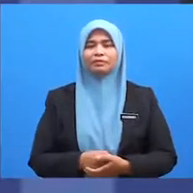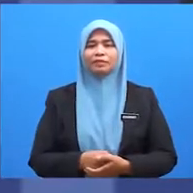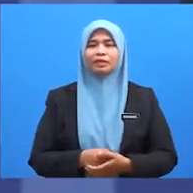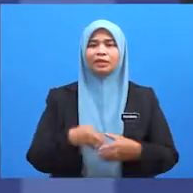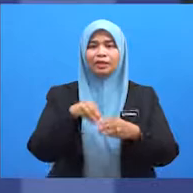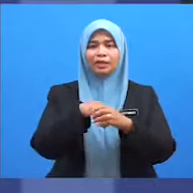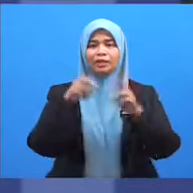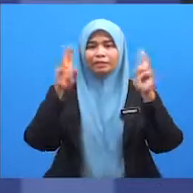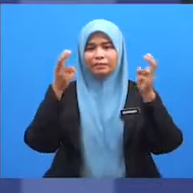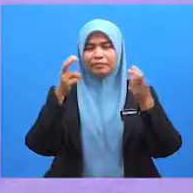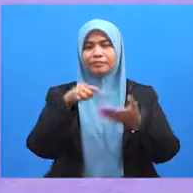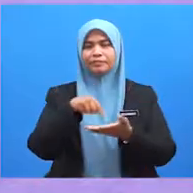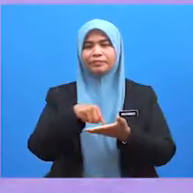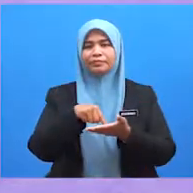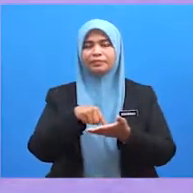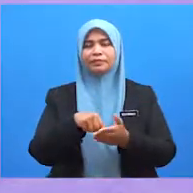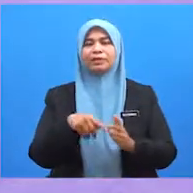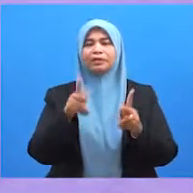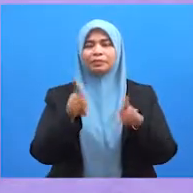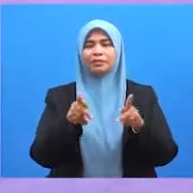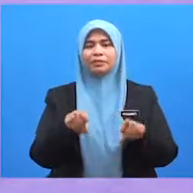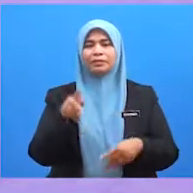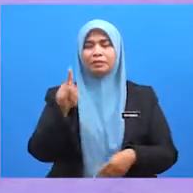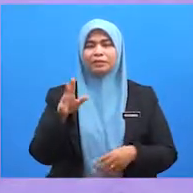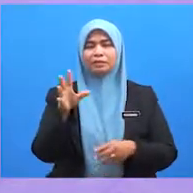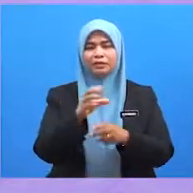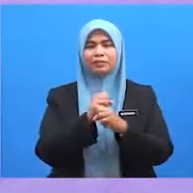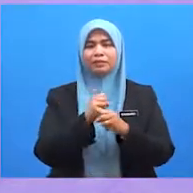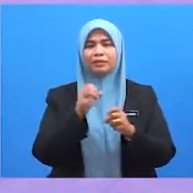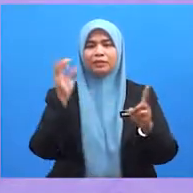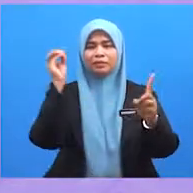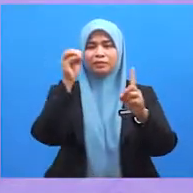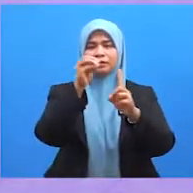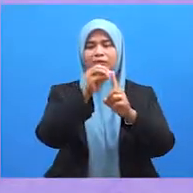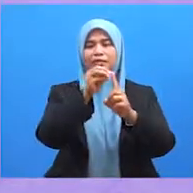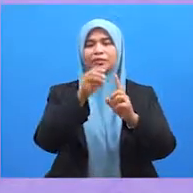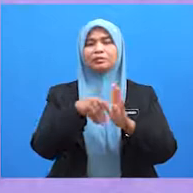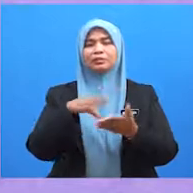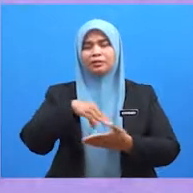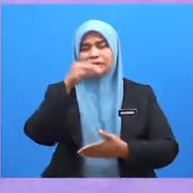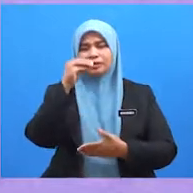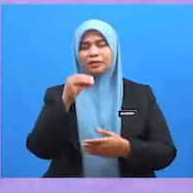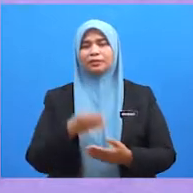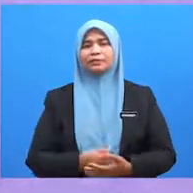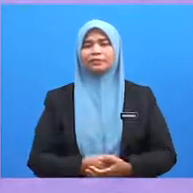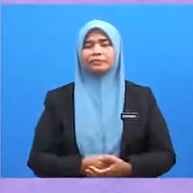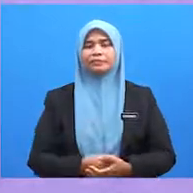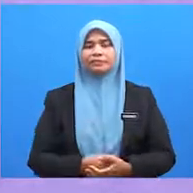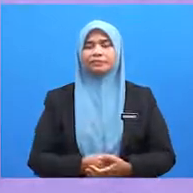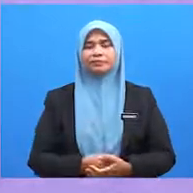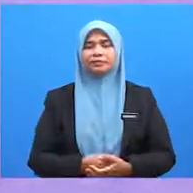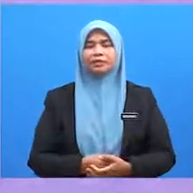Dalam tajuk ini, pelajar-pelajar perlu mencapai objektif pembelajaran berikut,